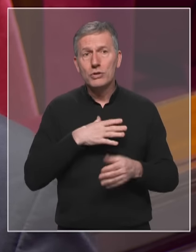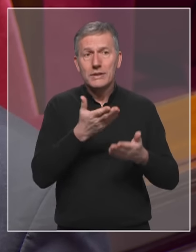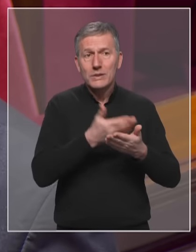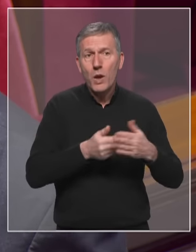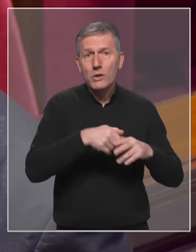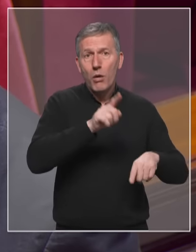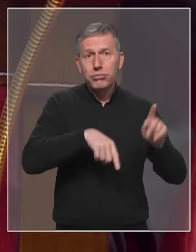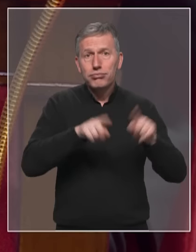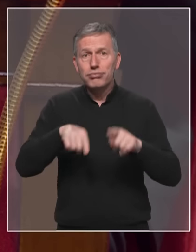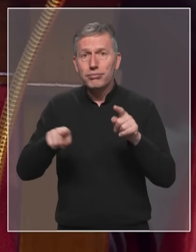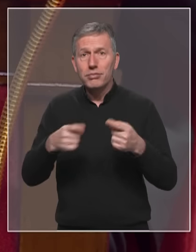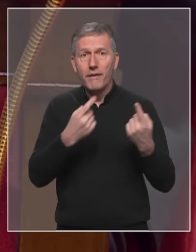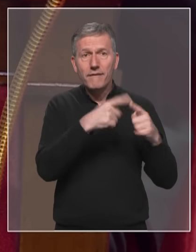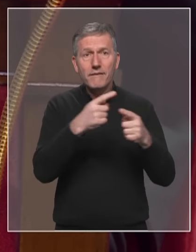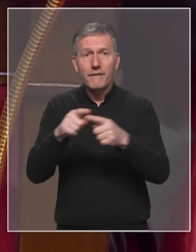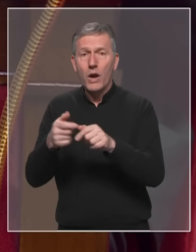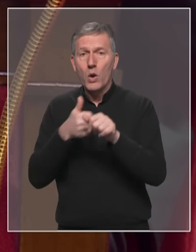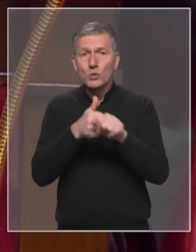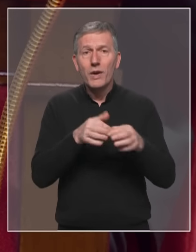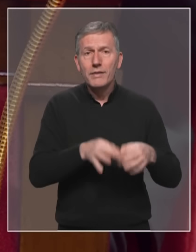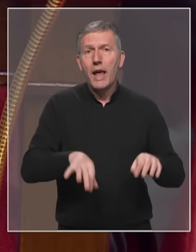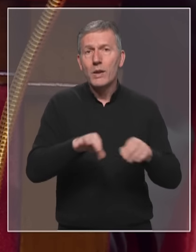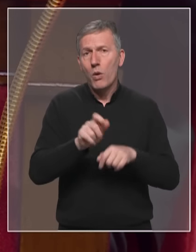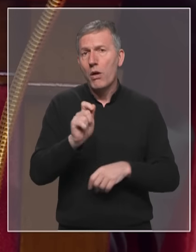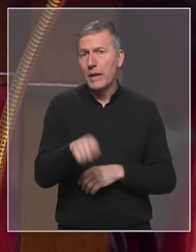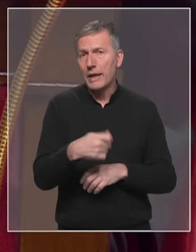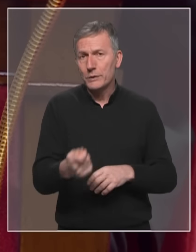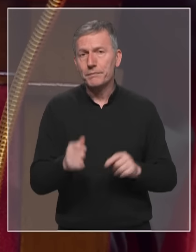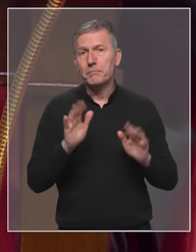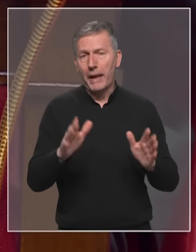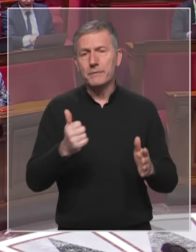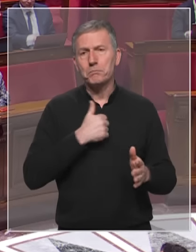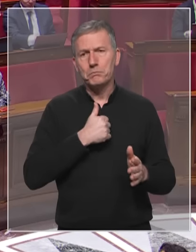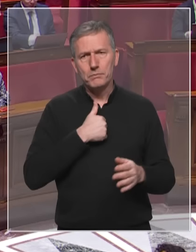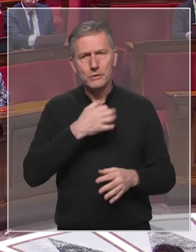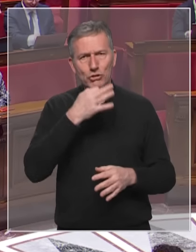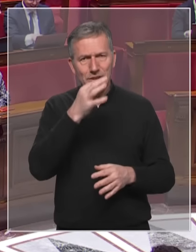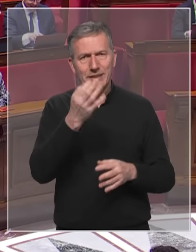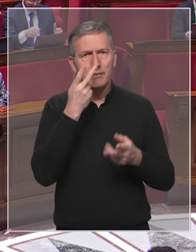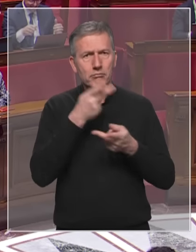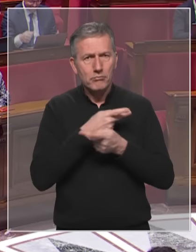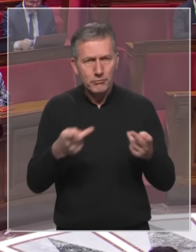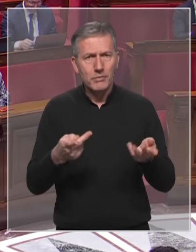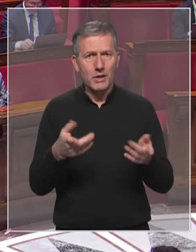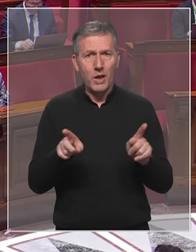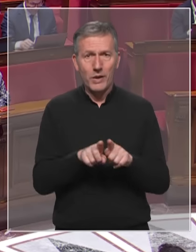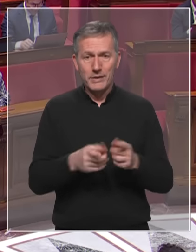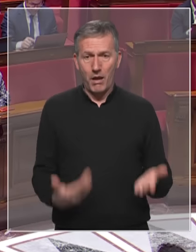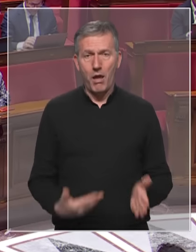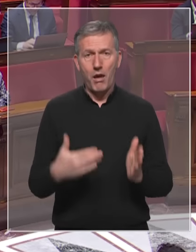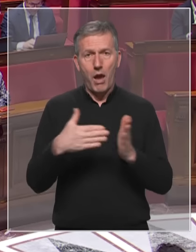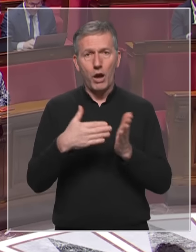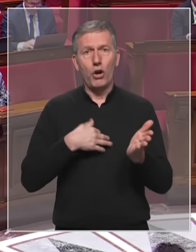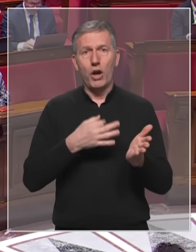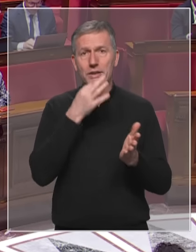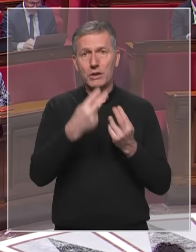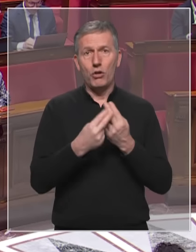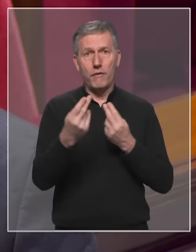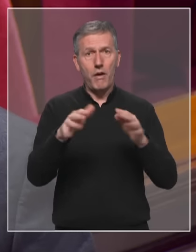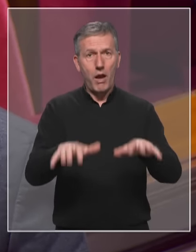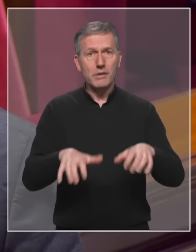sont différentes selon les territoires, bien évidemment, mais je l'ai dit publiquement, je le redis devant l'Assemblée